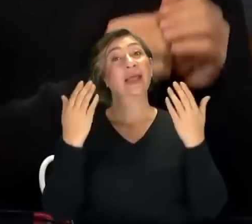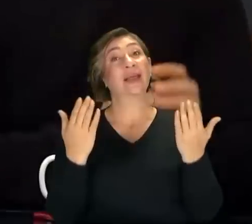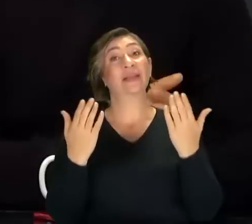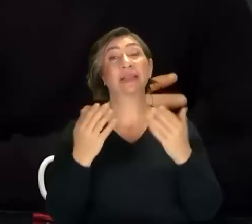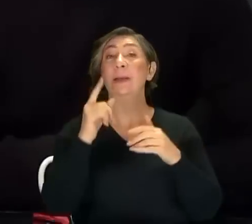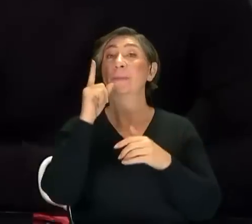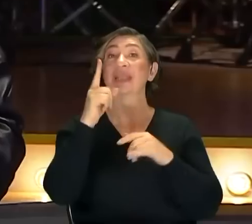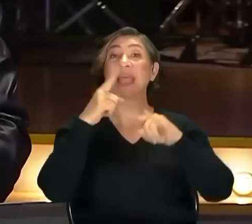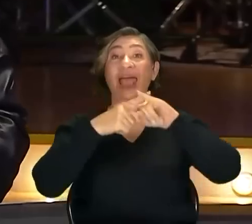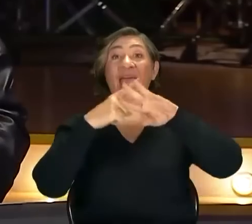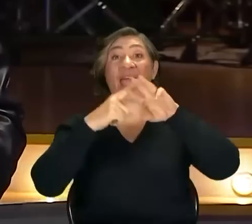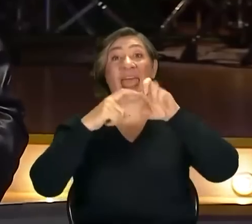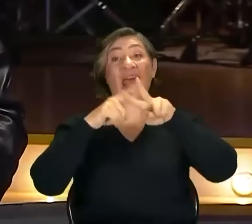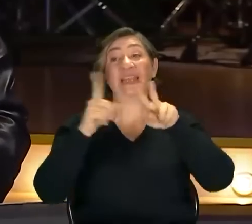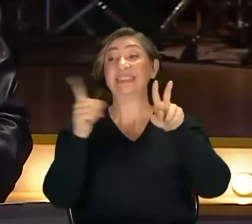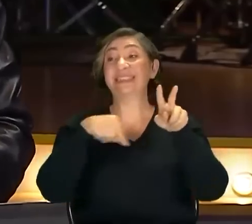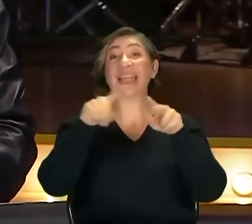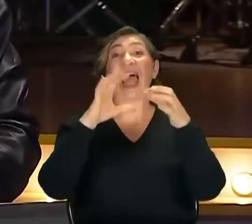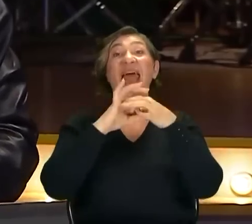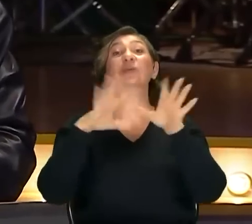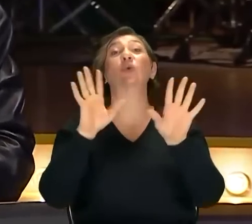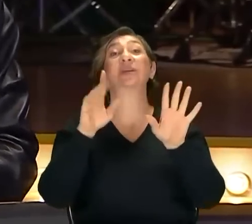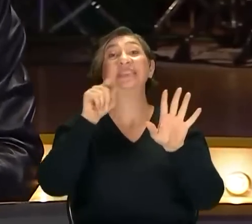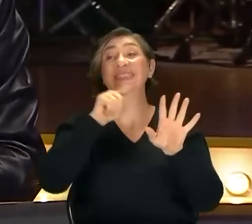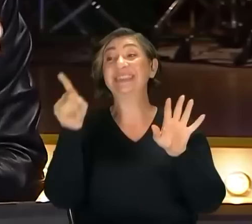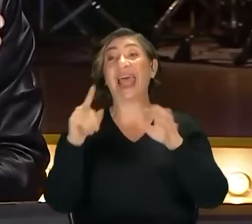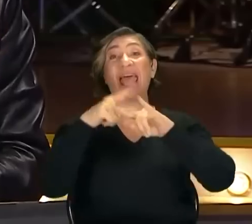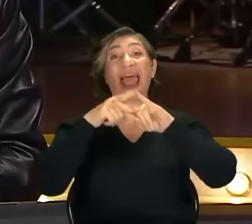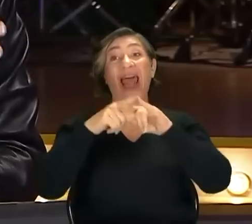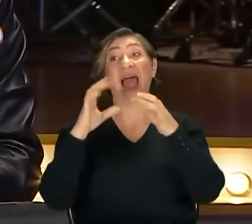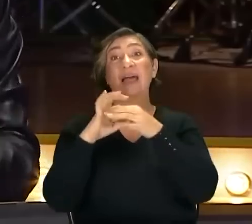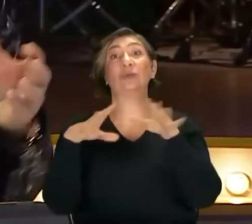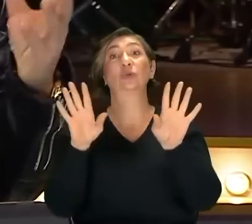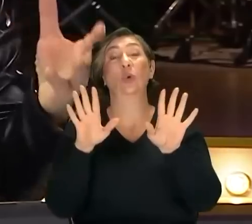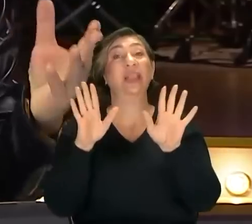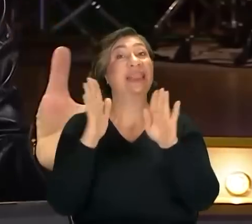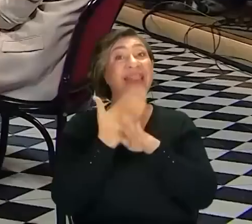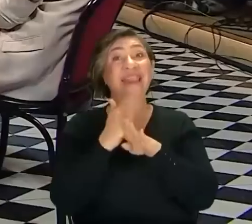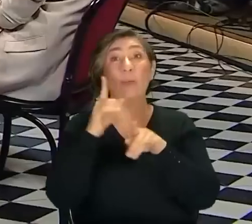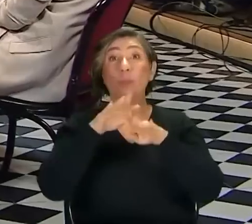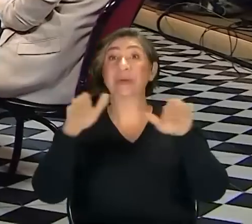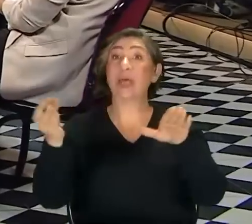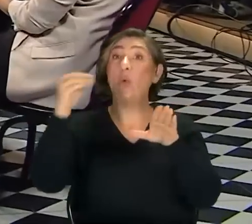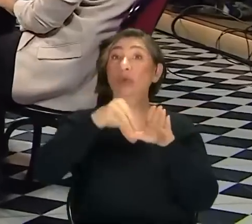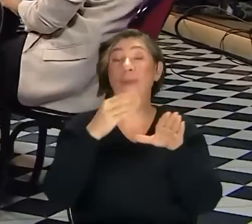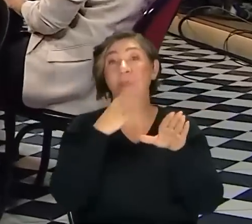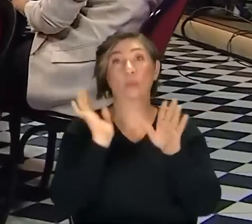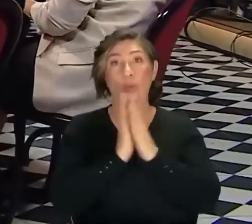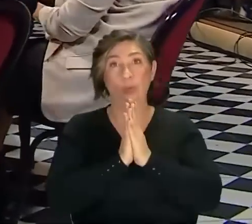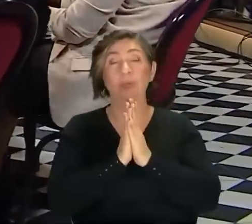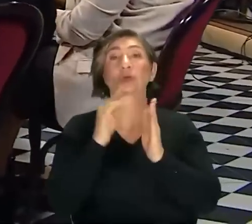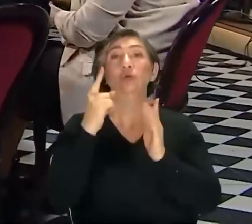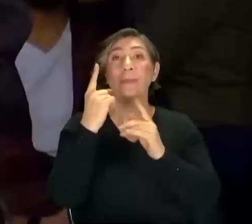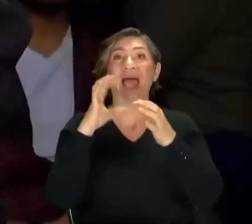Evet, bir tek Hera'nın sizle alakası yok ve sizin de Hera'yla alakanız yok. Niçin seni bu masaya aldılar bilmiyorum. Aslında şöyle